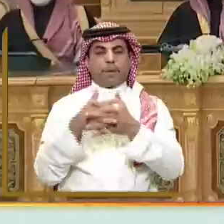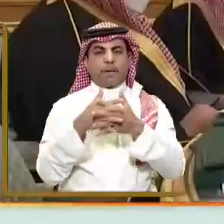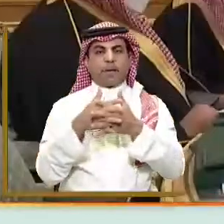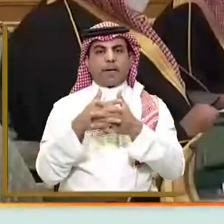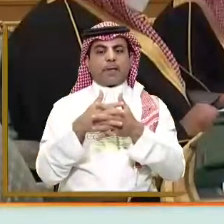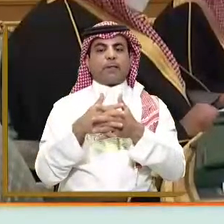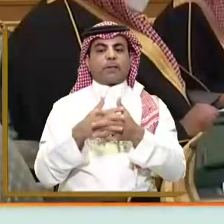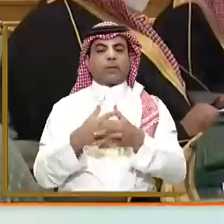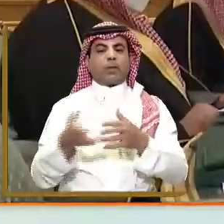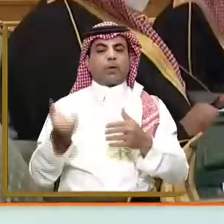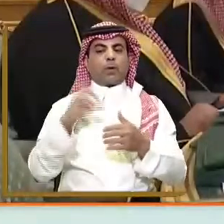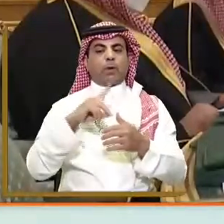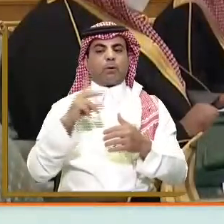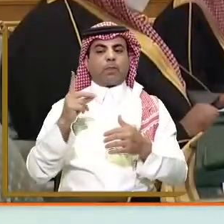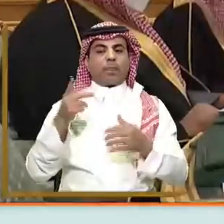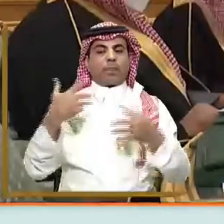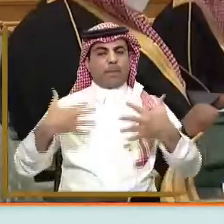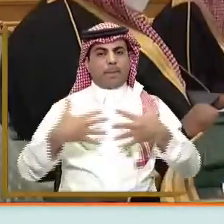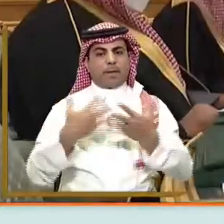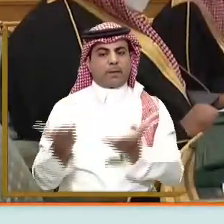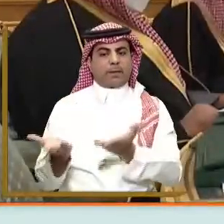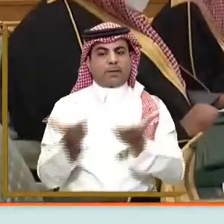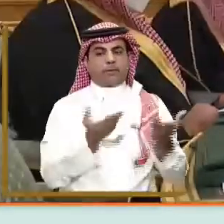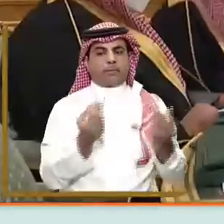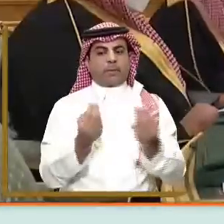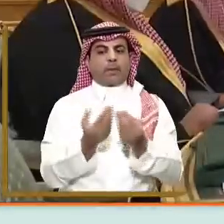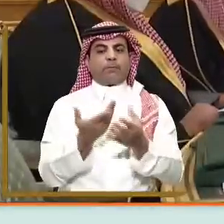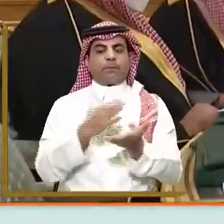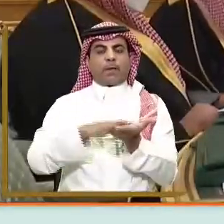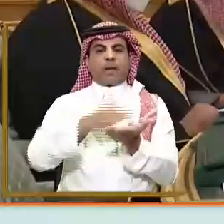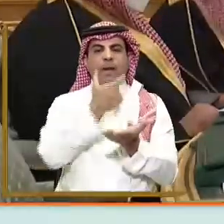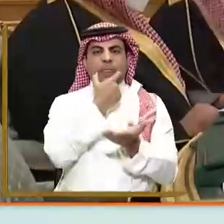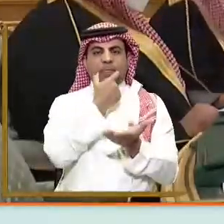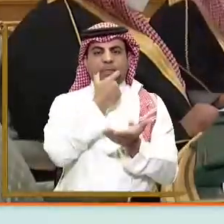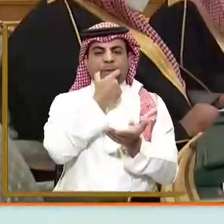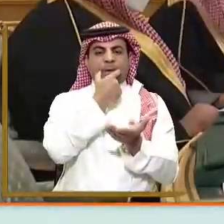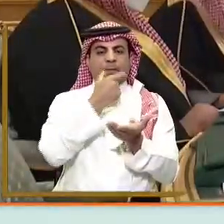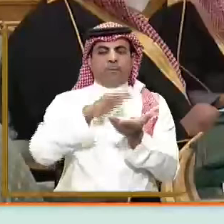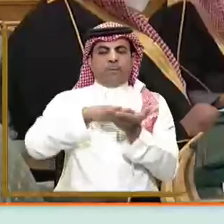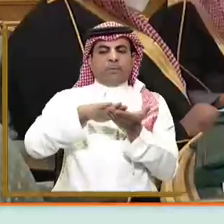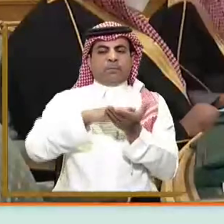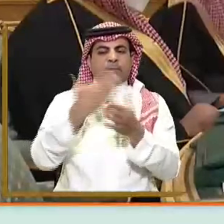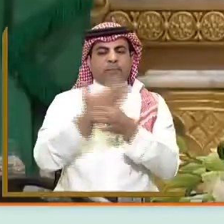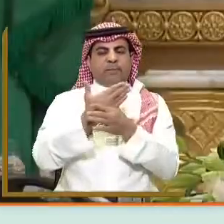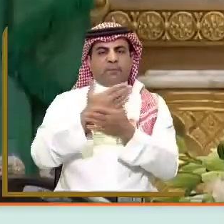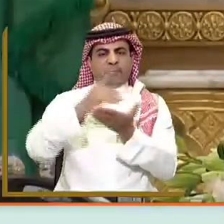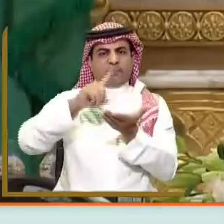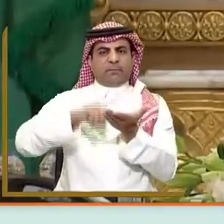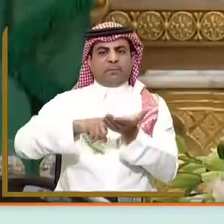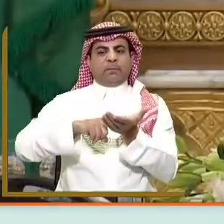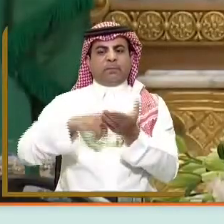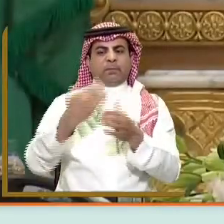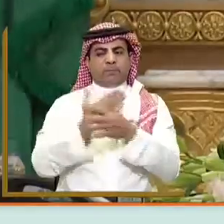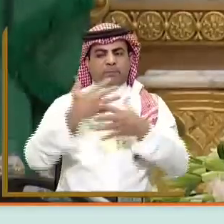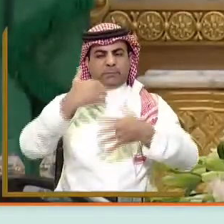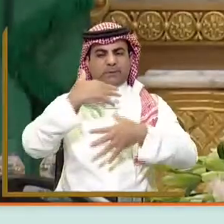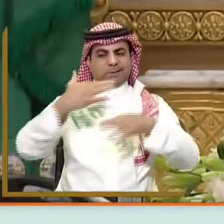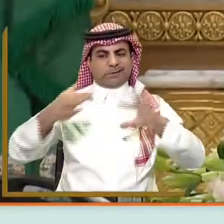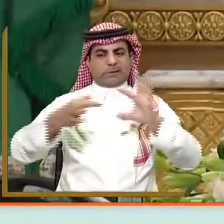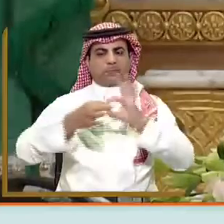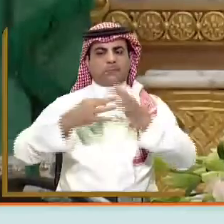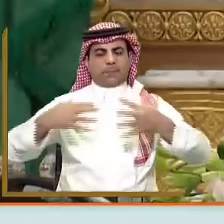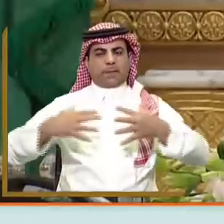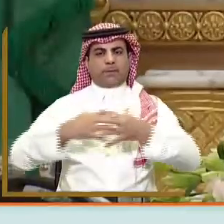السعودية والإمارات العربية المتحدة والمملكة المتحدة والولايات المتحدة الأمريكية